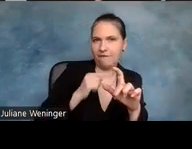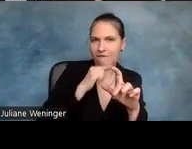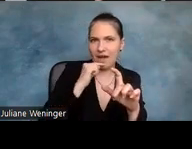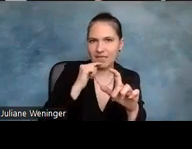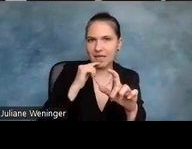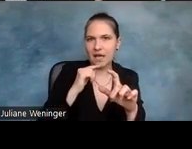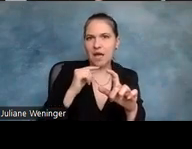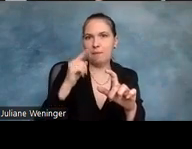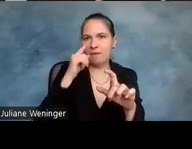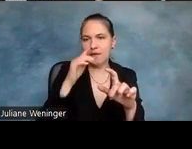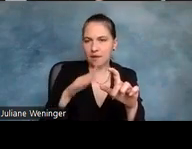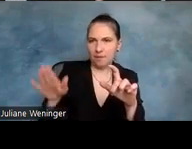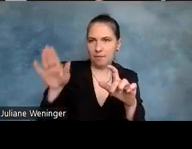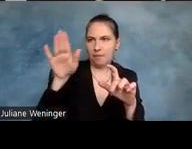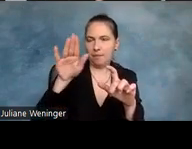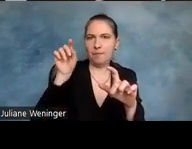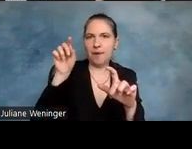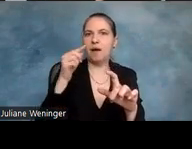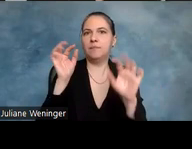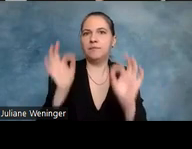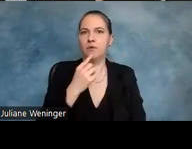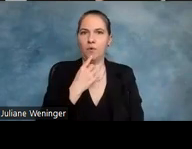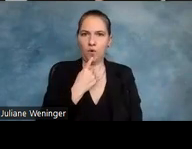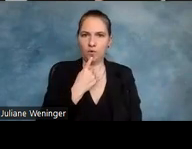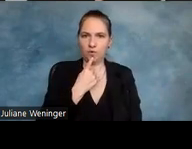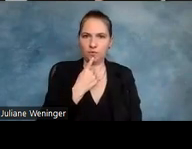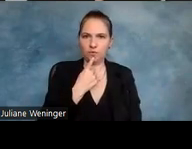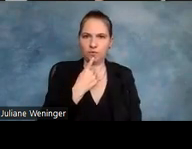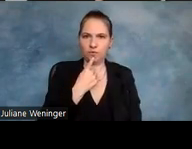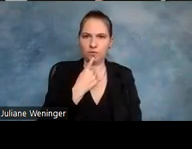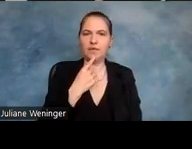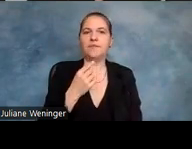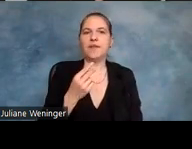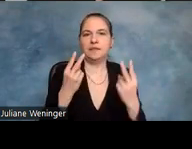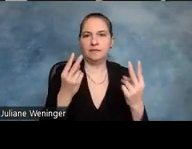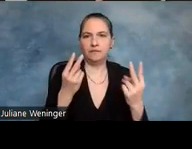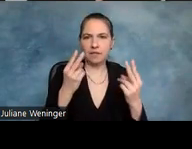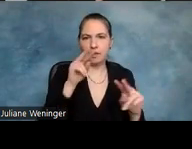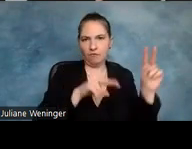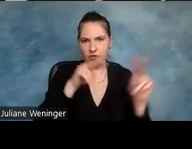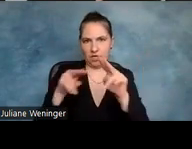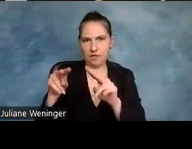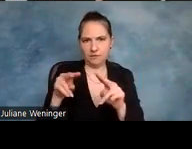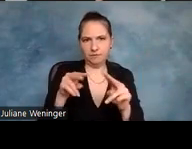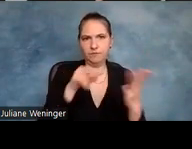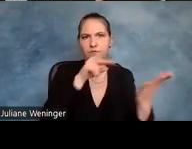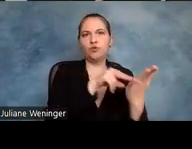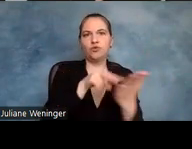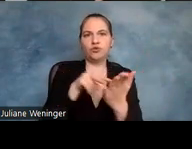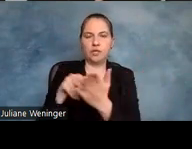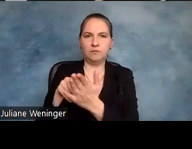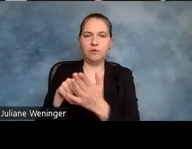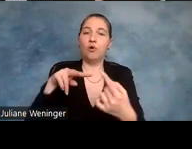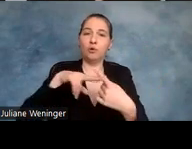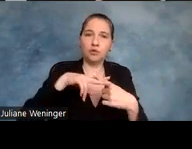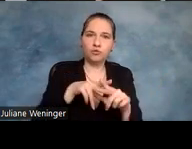dann wird sie eben rot. Und das heißt, hier ist dann quasi auch in den verschiedenen Zuständen wichtig, das zu beachten. Und da kann man mit dem Tool, kann einem dann